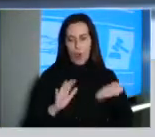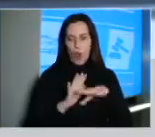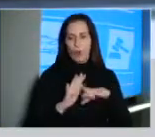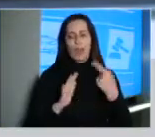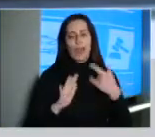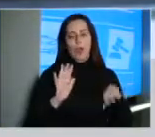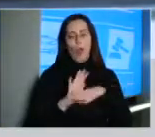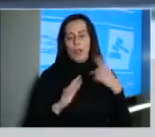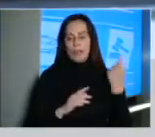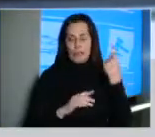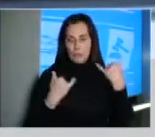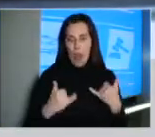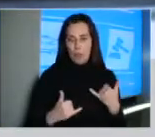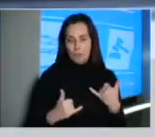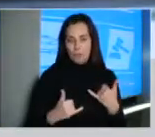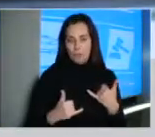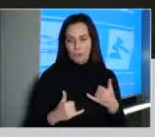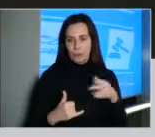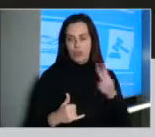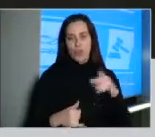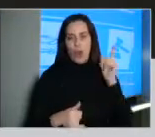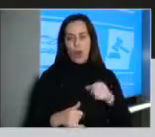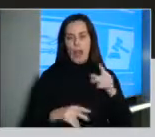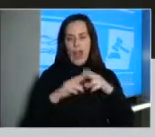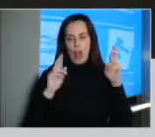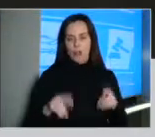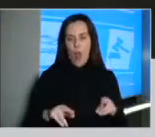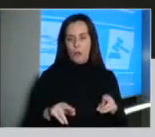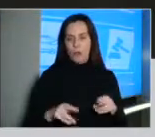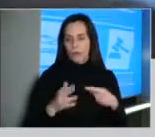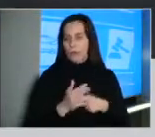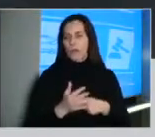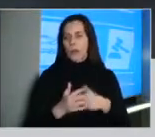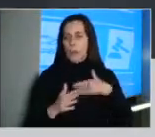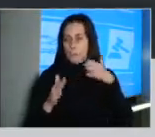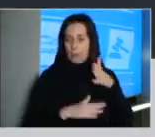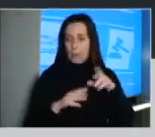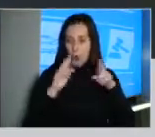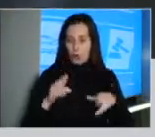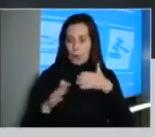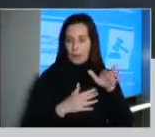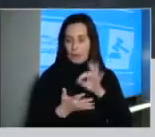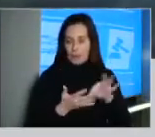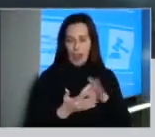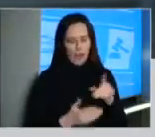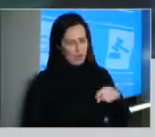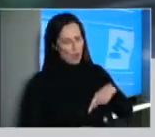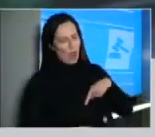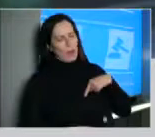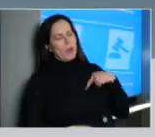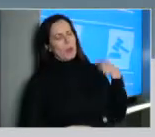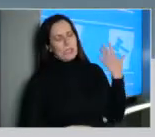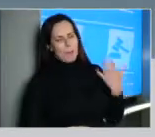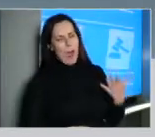זה אחד החוקים היחידים היום שמטילים איזושהי חובה על הרשות, קרי, פניתי לרשות, פניתי למשרד. אבל זה לוקח המון המון